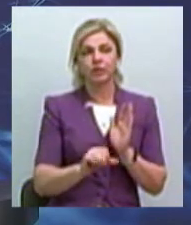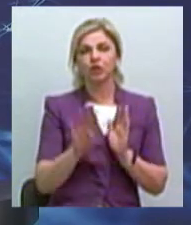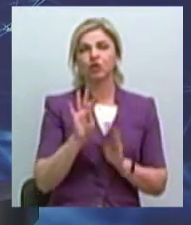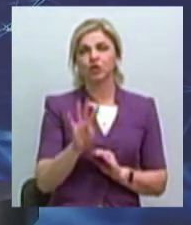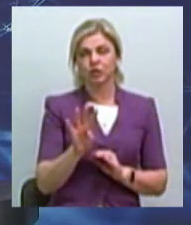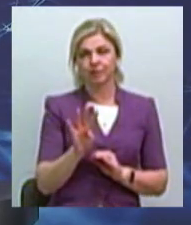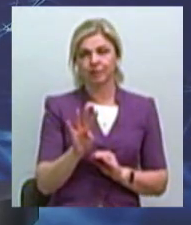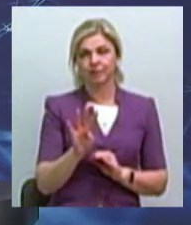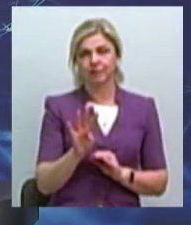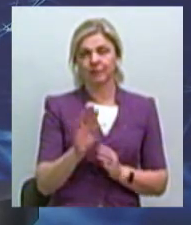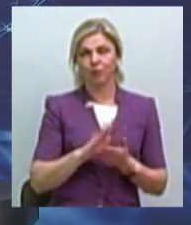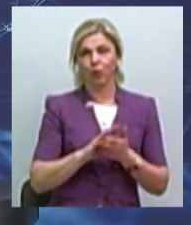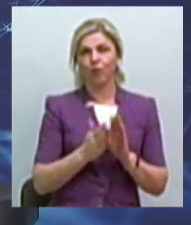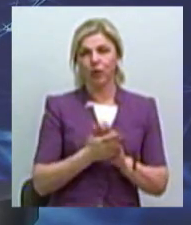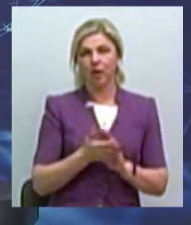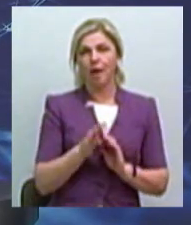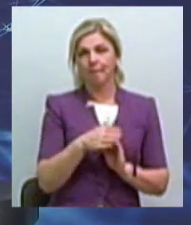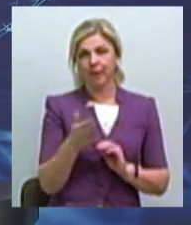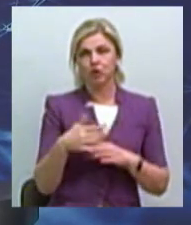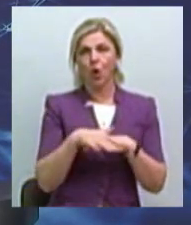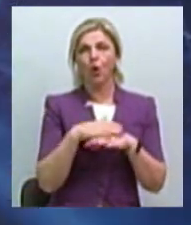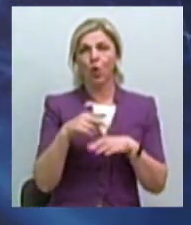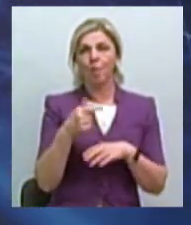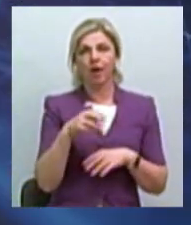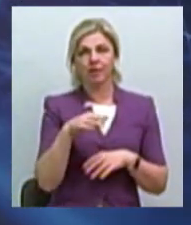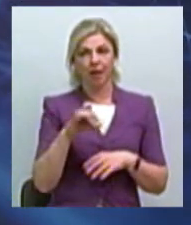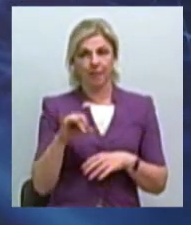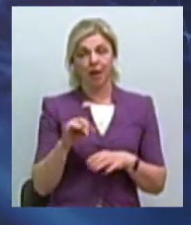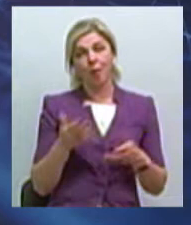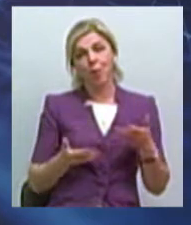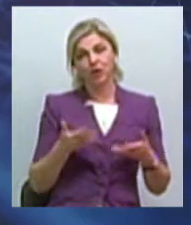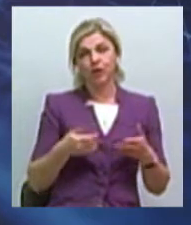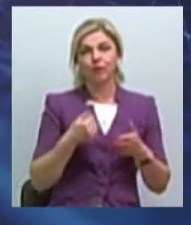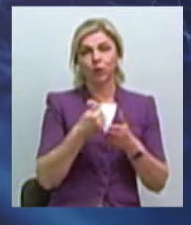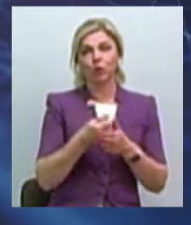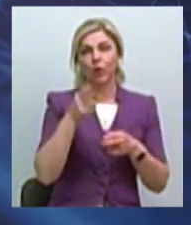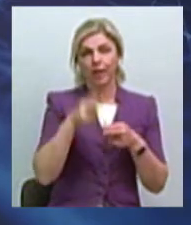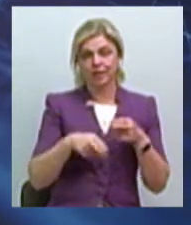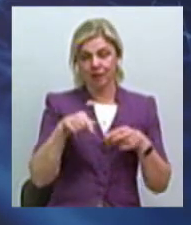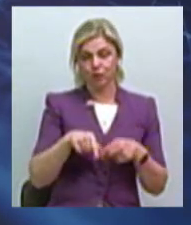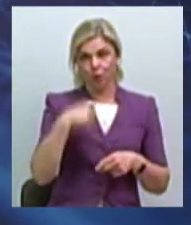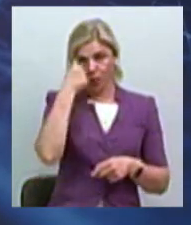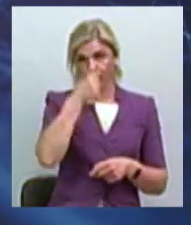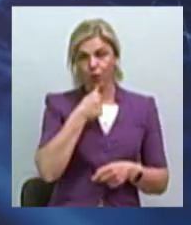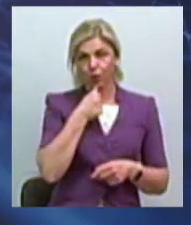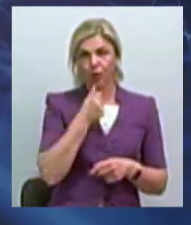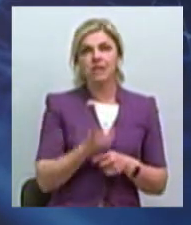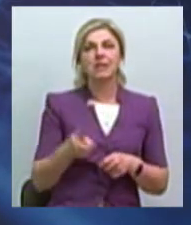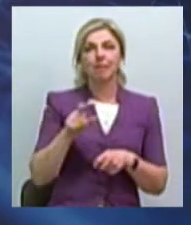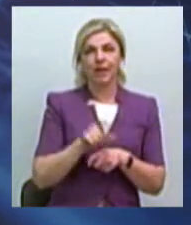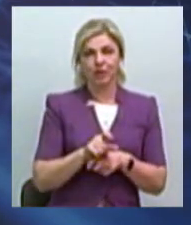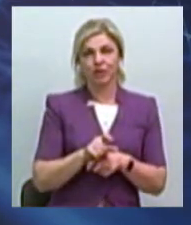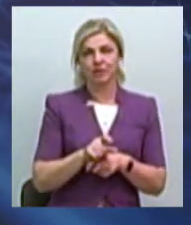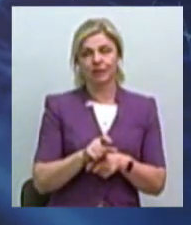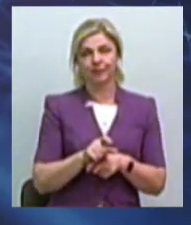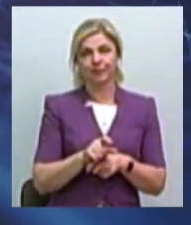164 договори між громадами. Тобто, можливо, що до кінця цього року збільшиться і перевищить?